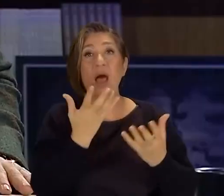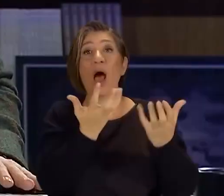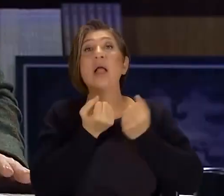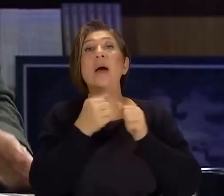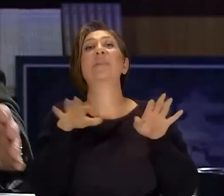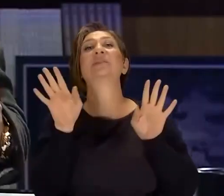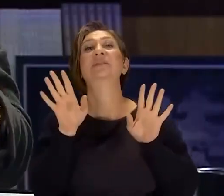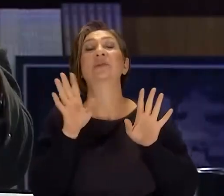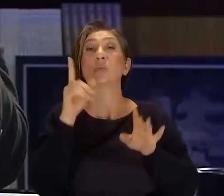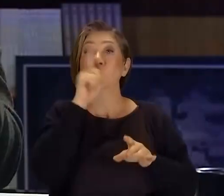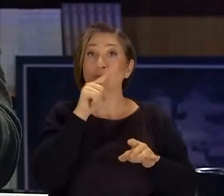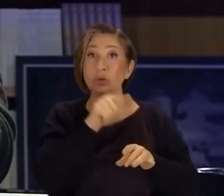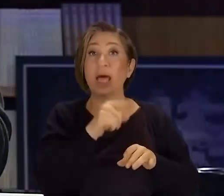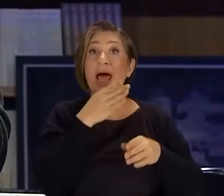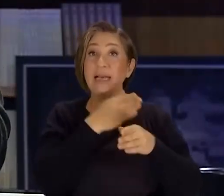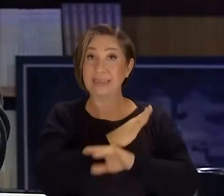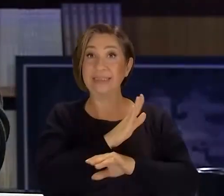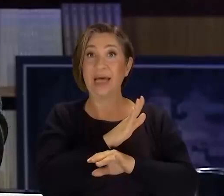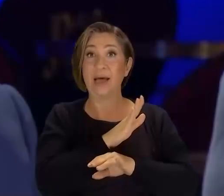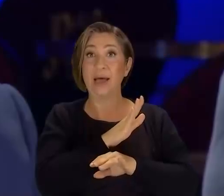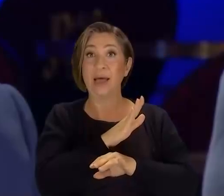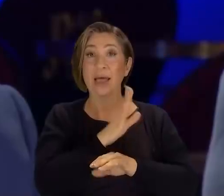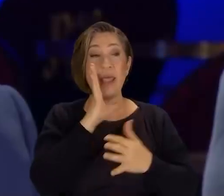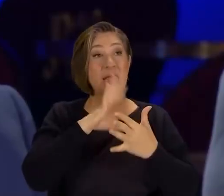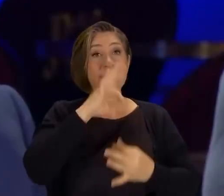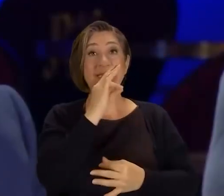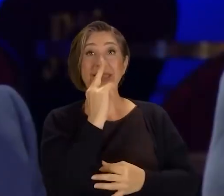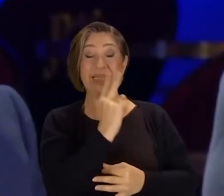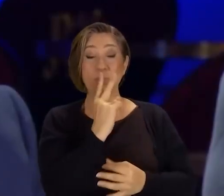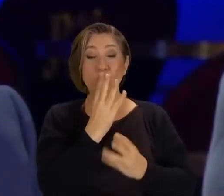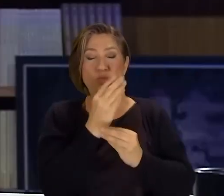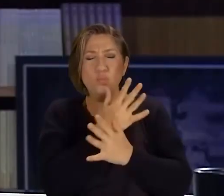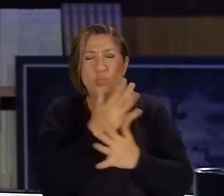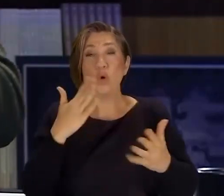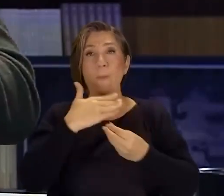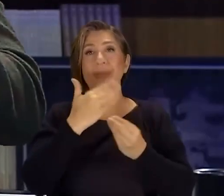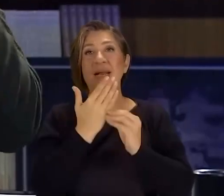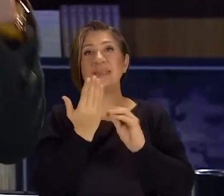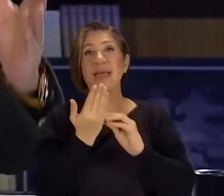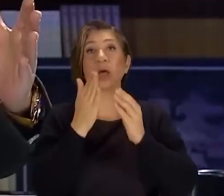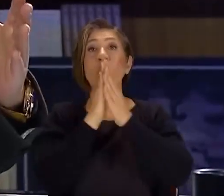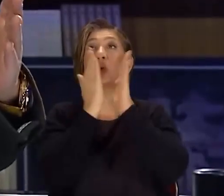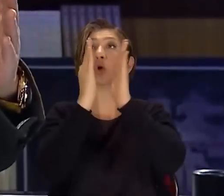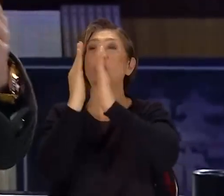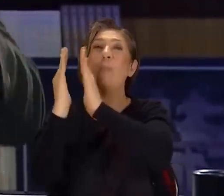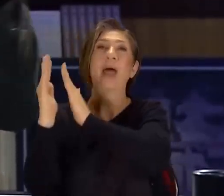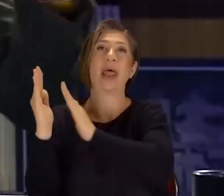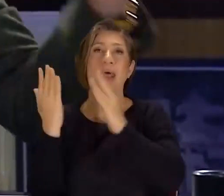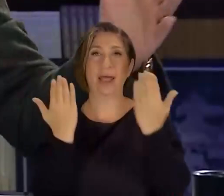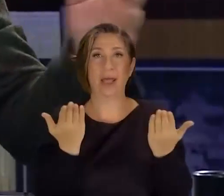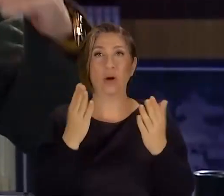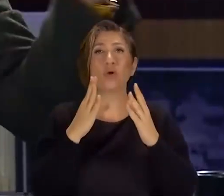alamayız Dolayısıyla Aslında insanlığın büyük mirası Tabii ki kütüphaneleri